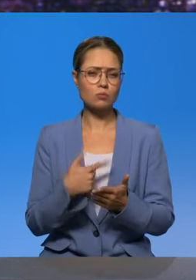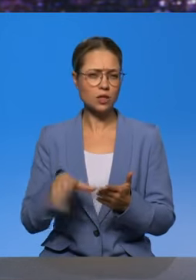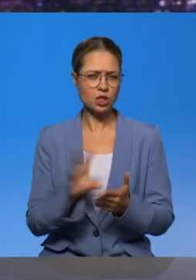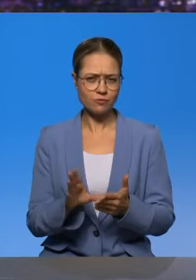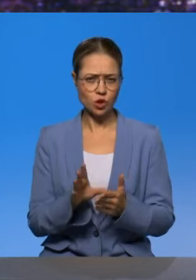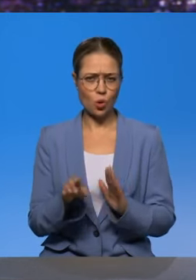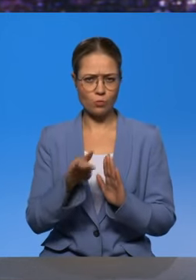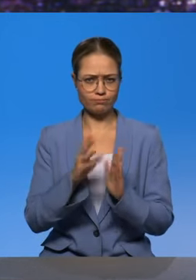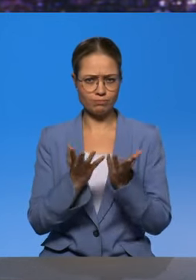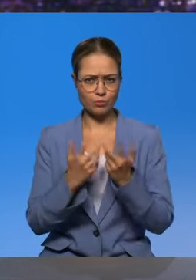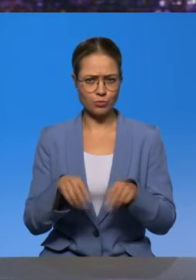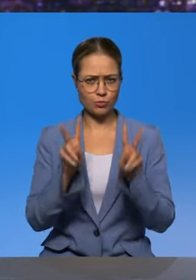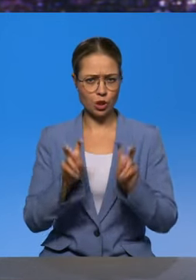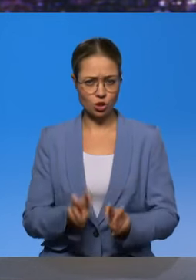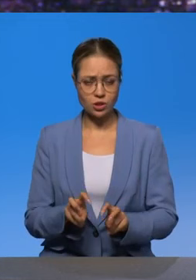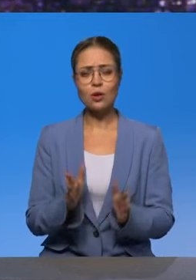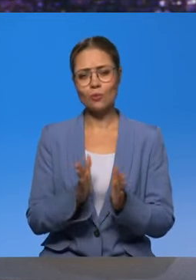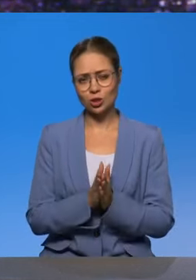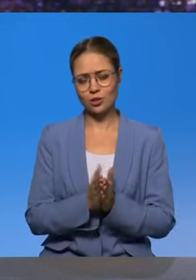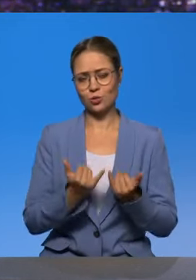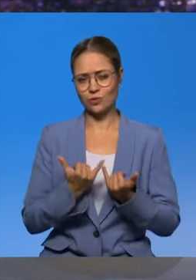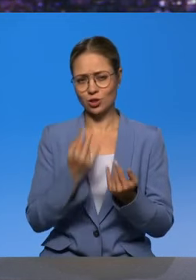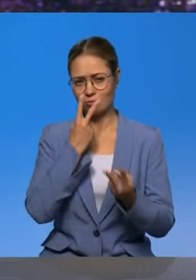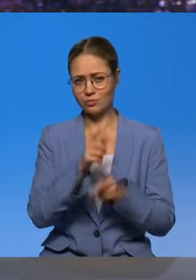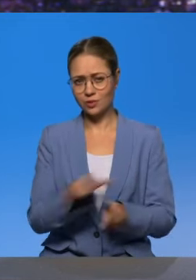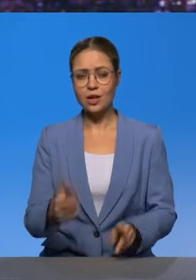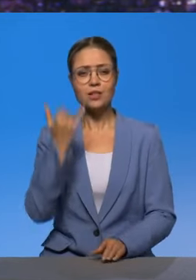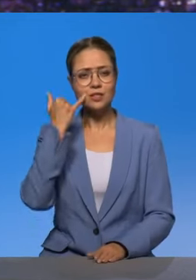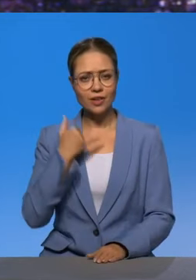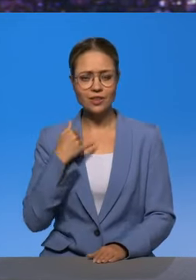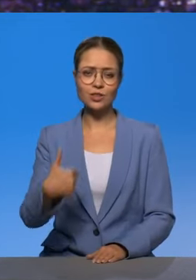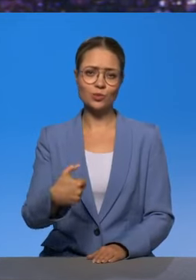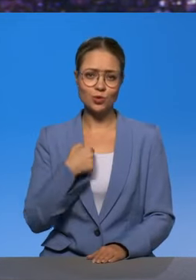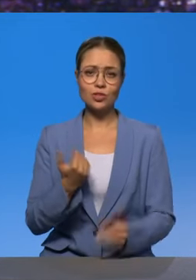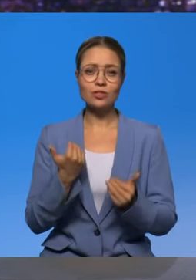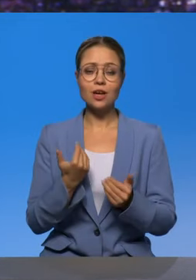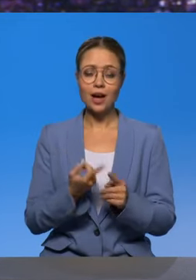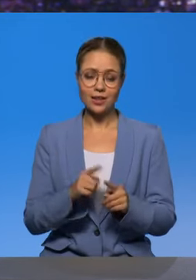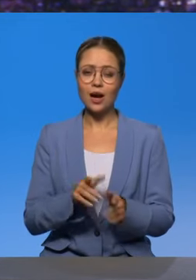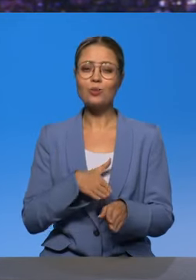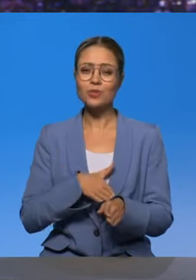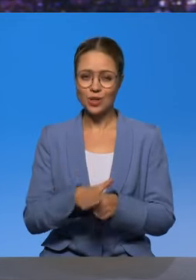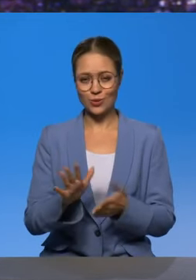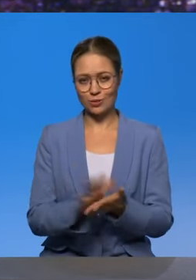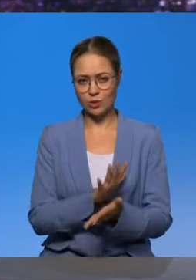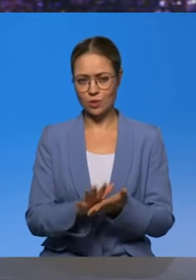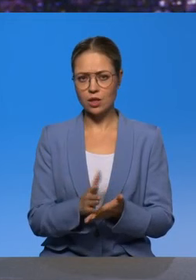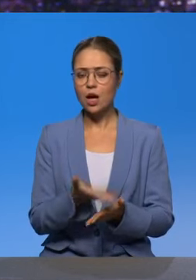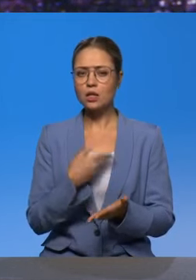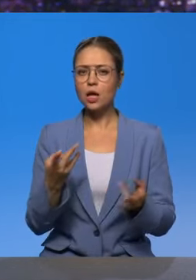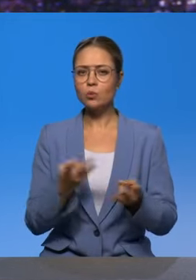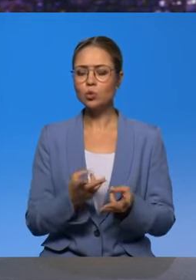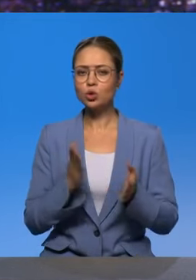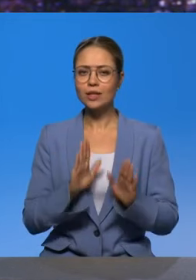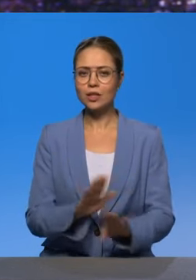разговору. Телефоны для связи с нами у вас на экранах указаны, выходите с нами на связь, тем более совершенно бесплатно. Нам ведь нужно не только, знаете, привлекать